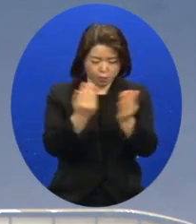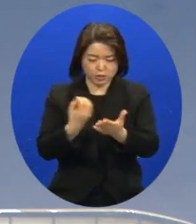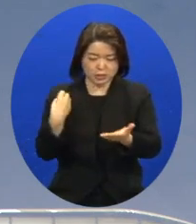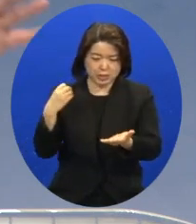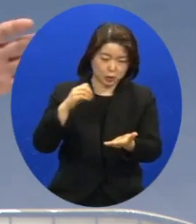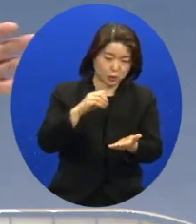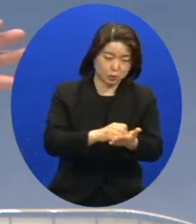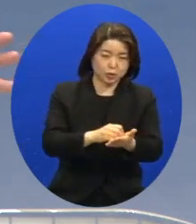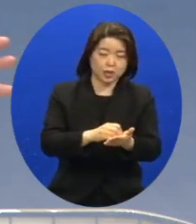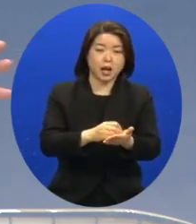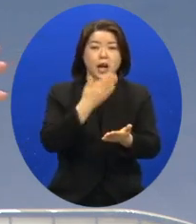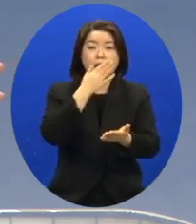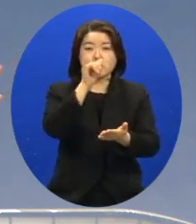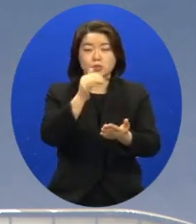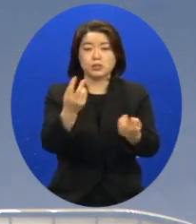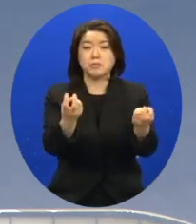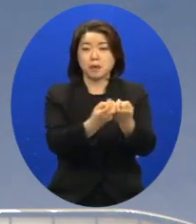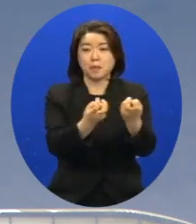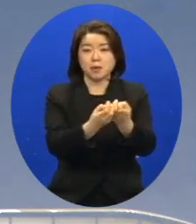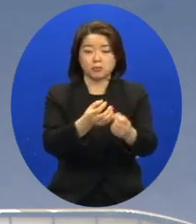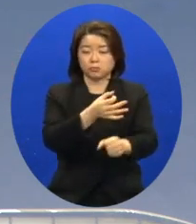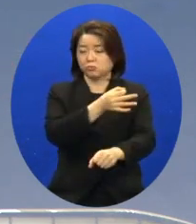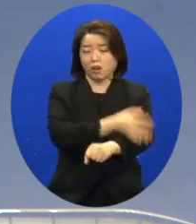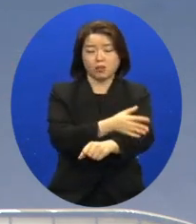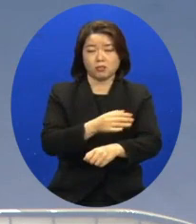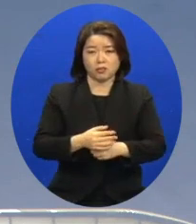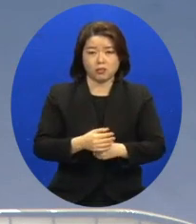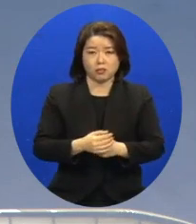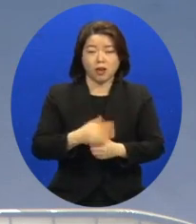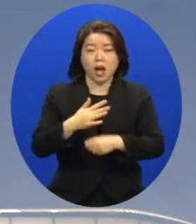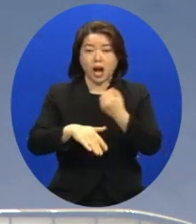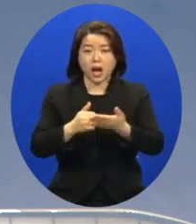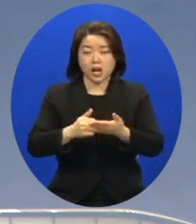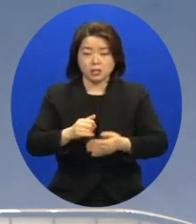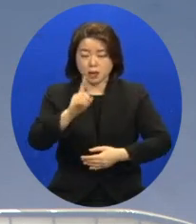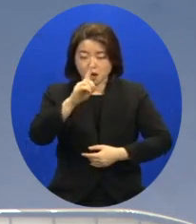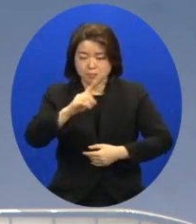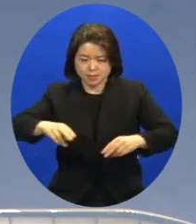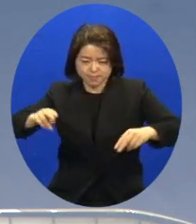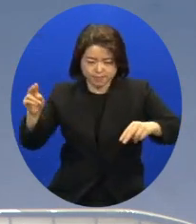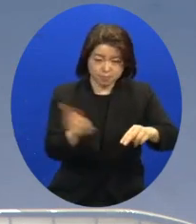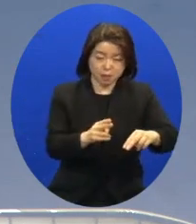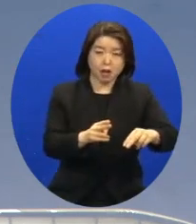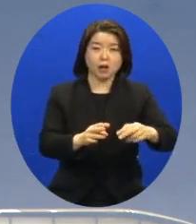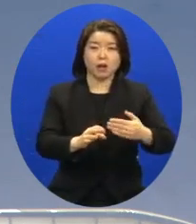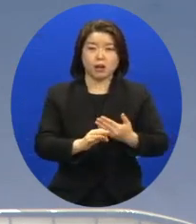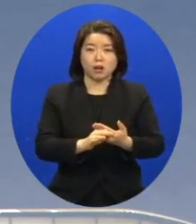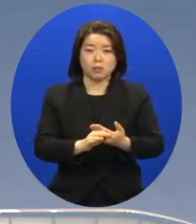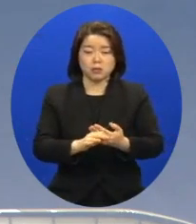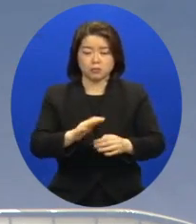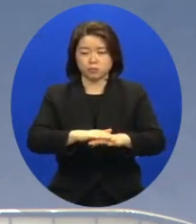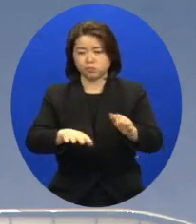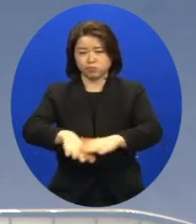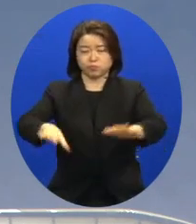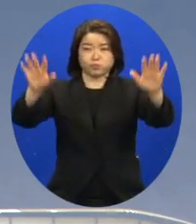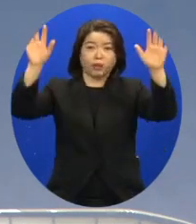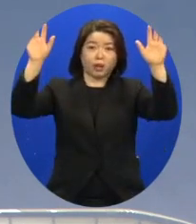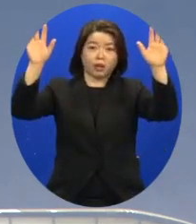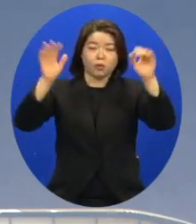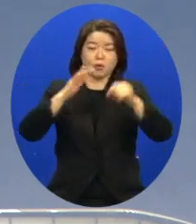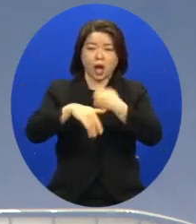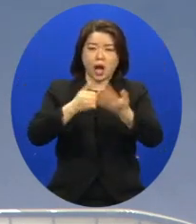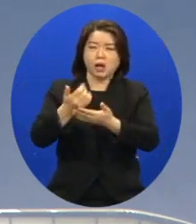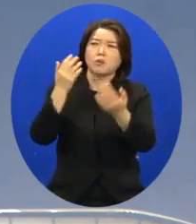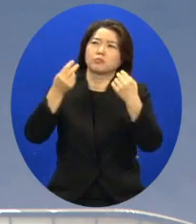방법 간단합니다. 하나님이 한번 채찍을 대시면 두 손 두 발 다 들고